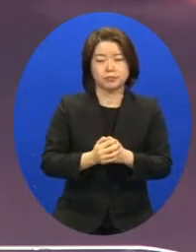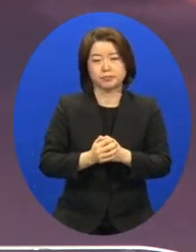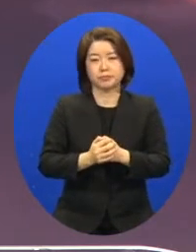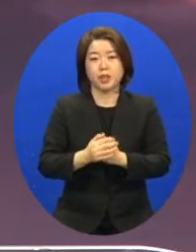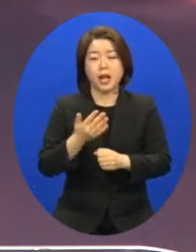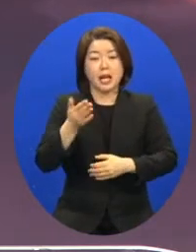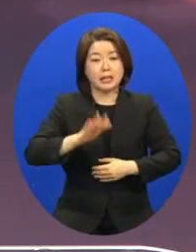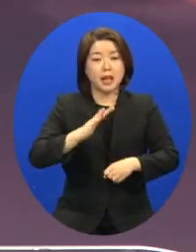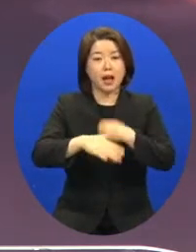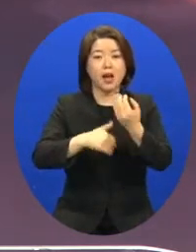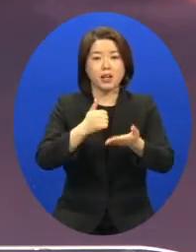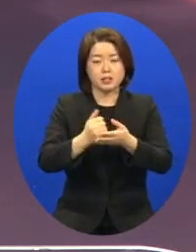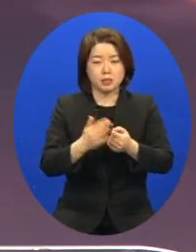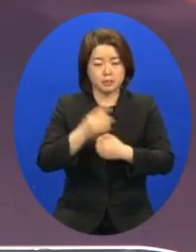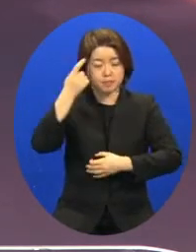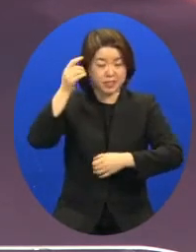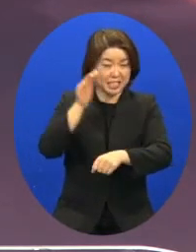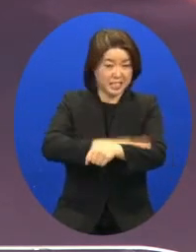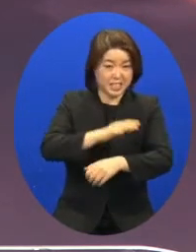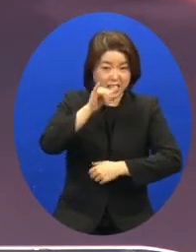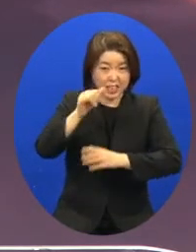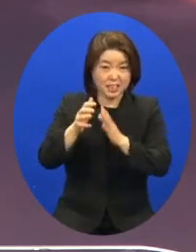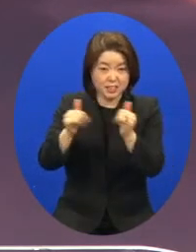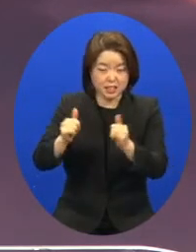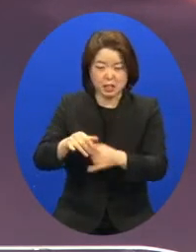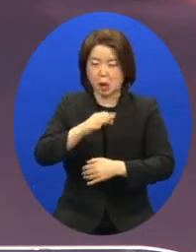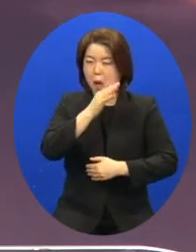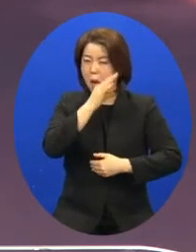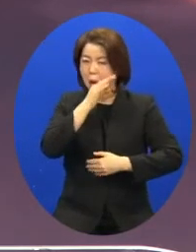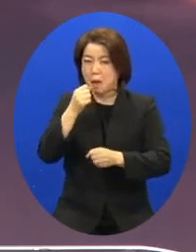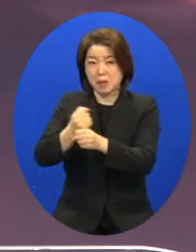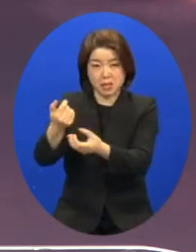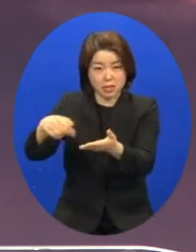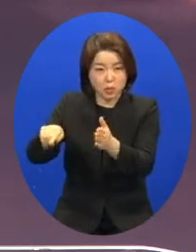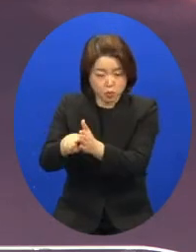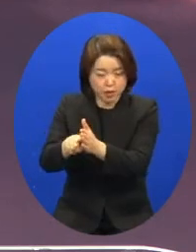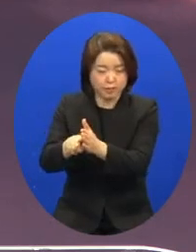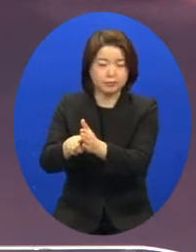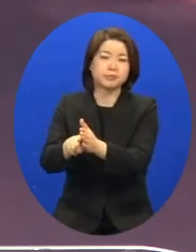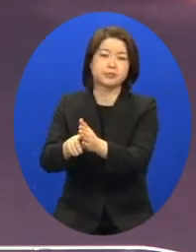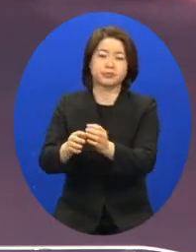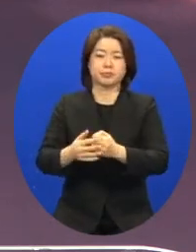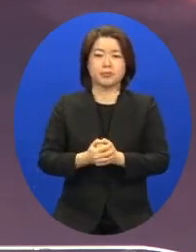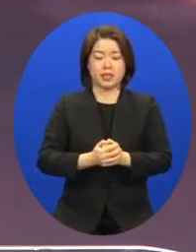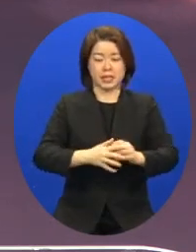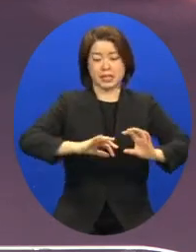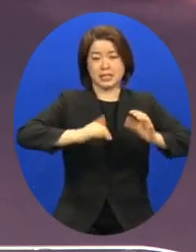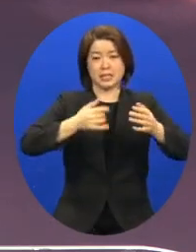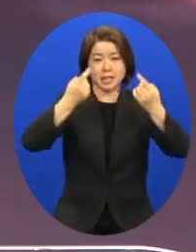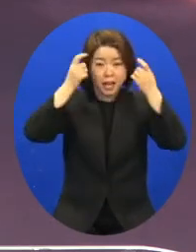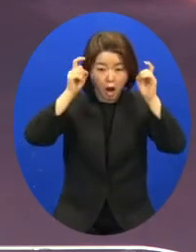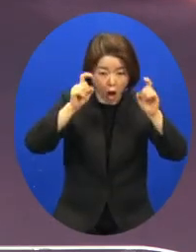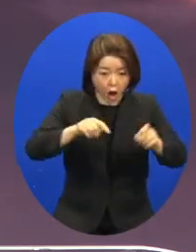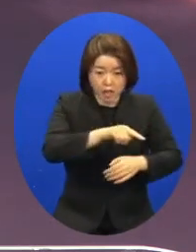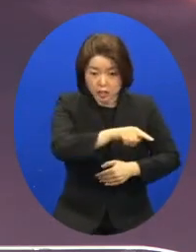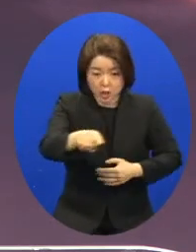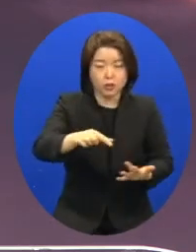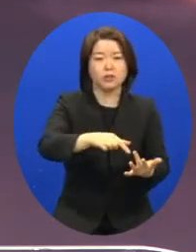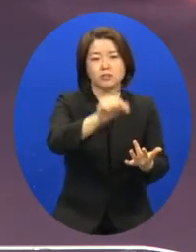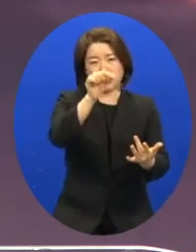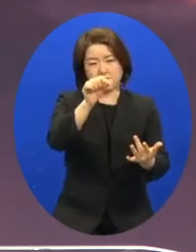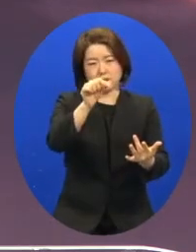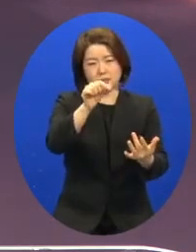그런데 하나님께서는 지혜 있는 자들을 부끄럽게 하려 하시려고 세상의 어리석은 것들을